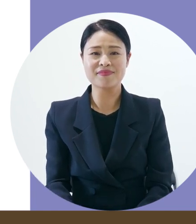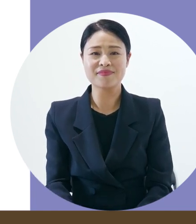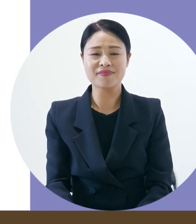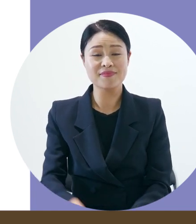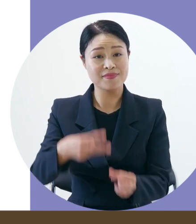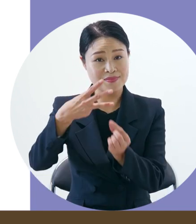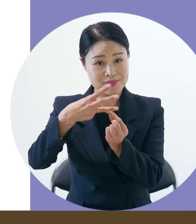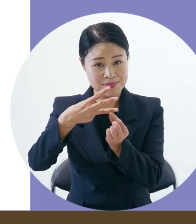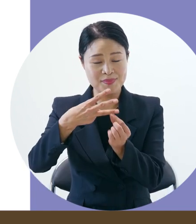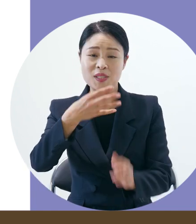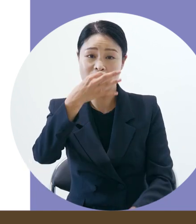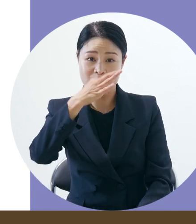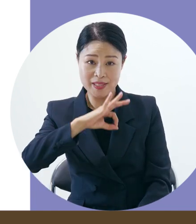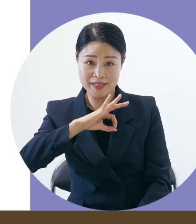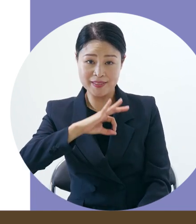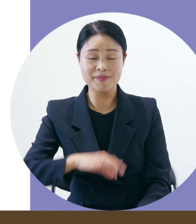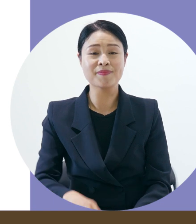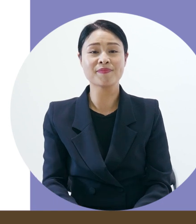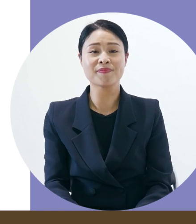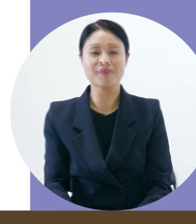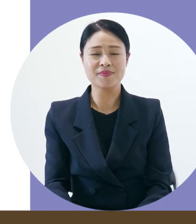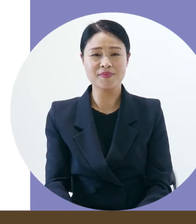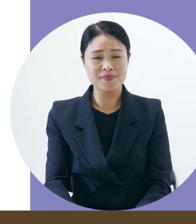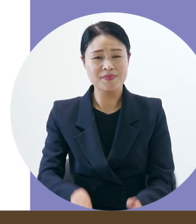세 번째, 효능 효과.